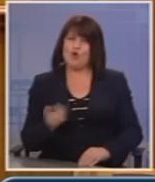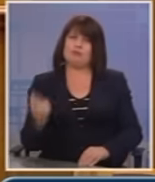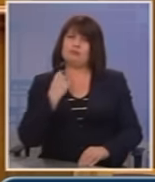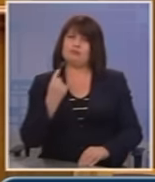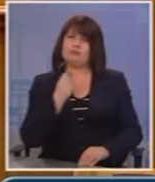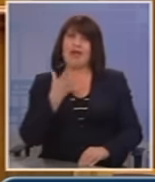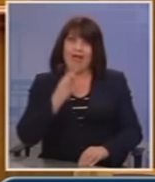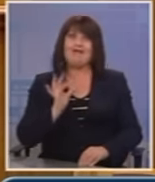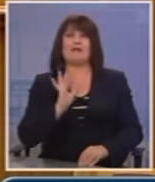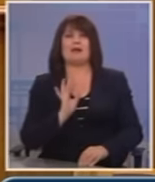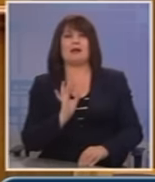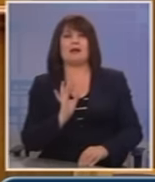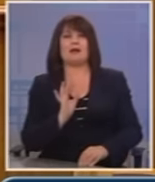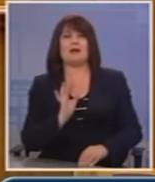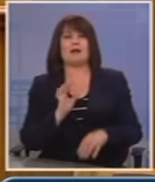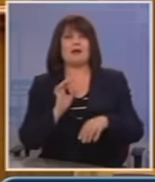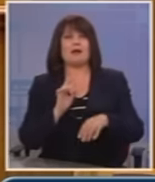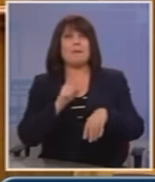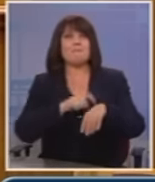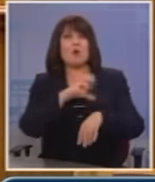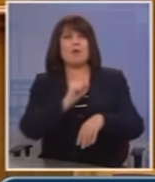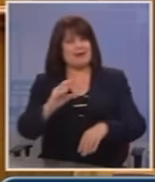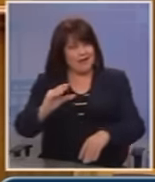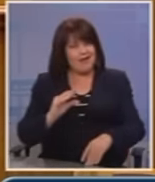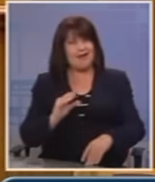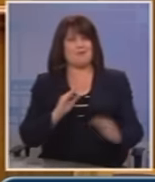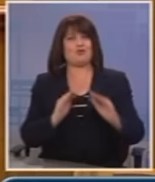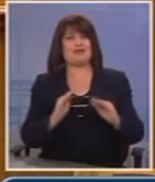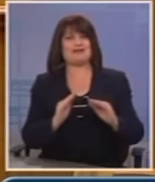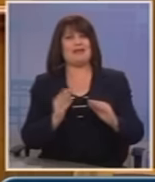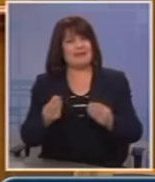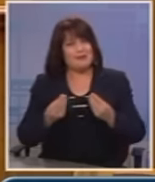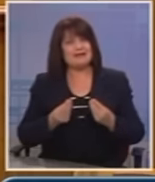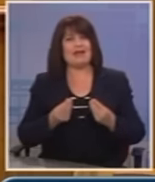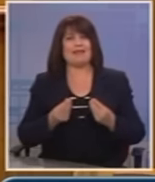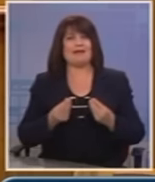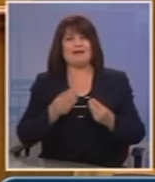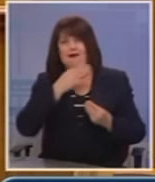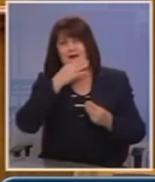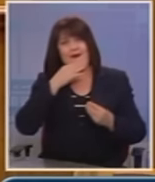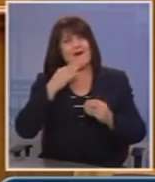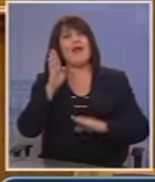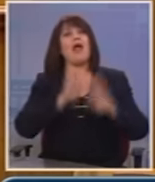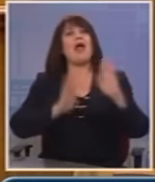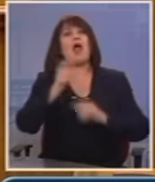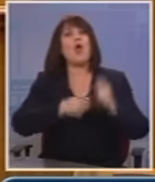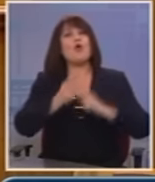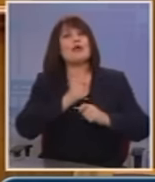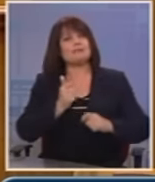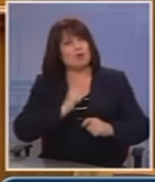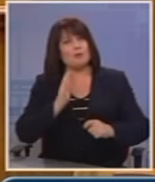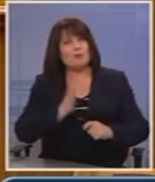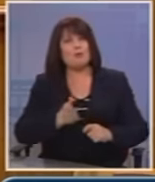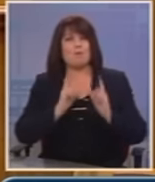μεγάλη ευκαιρία για την προληπτική πιστωτική γραμμή που θα διασφάλιζε την έξοδό μας στις αγορές και υπήρχε